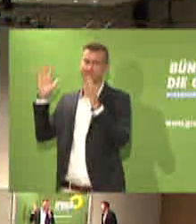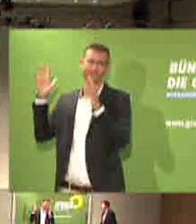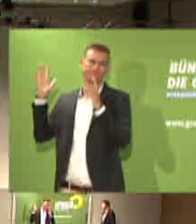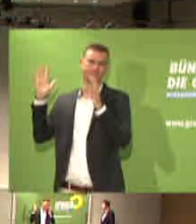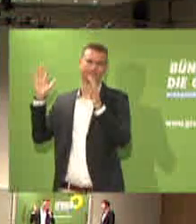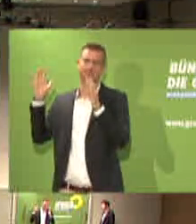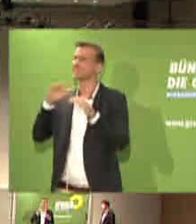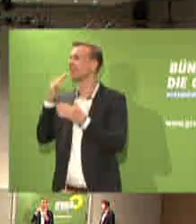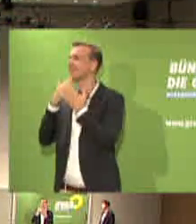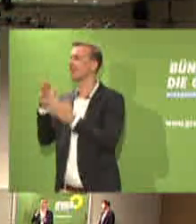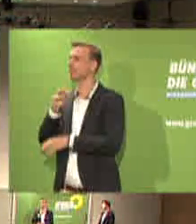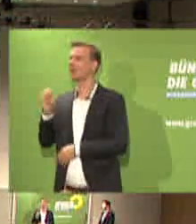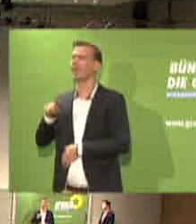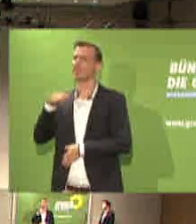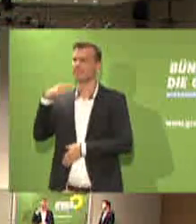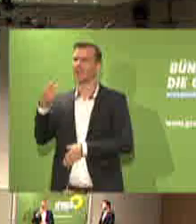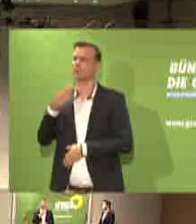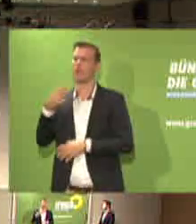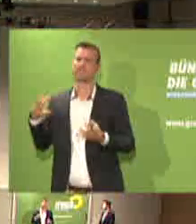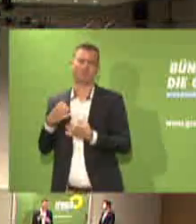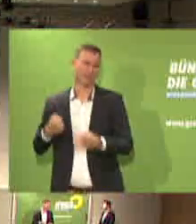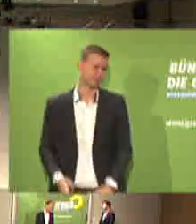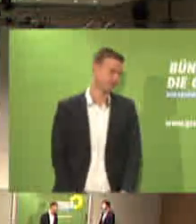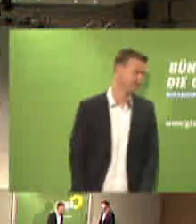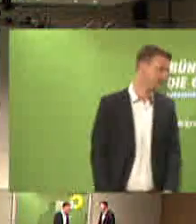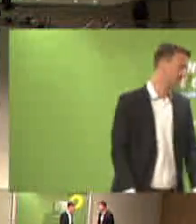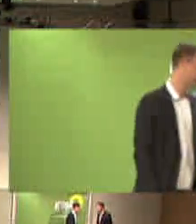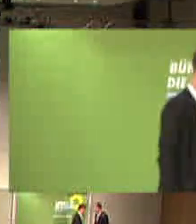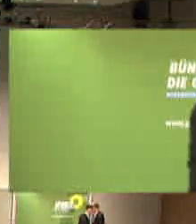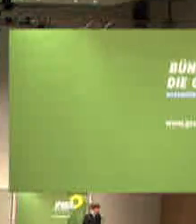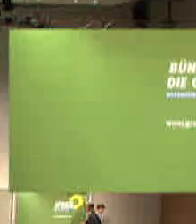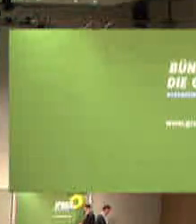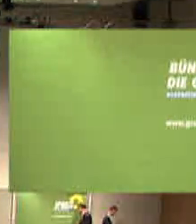Danke, Maria. Als nächster jetzt Horst Becker.